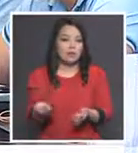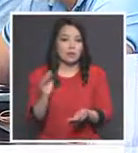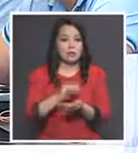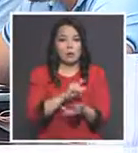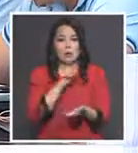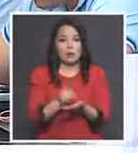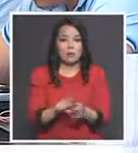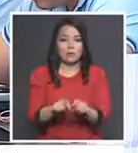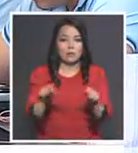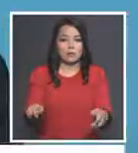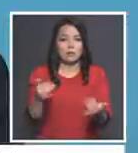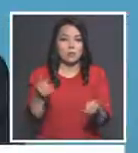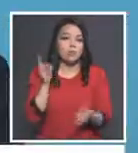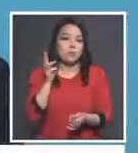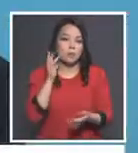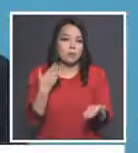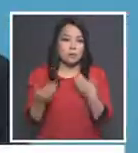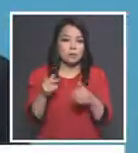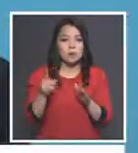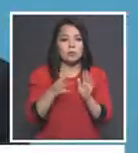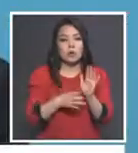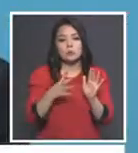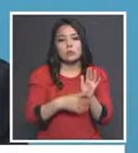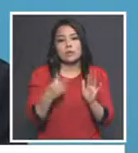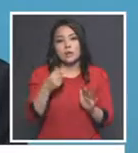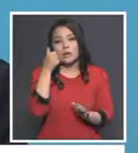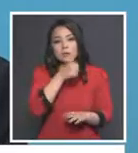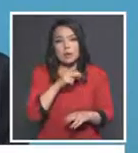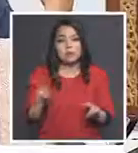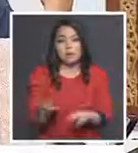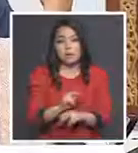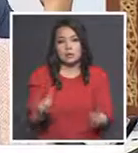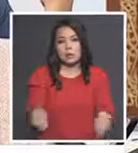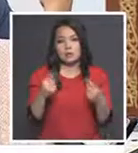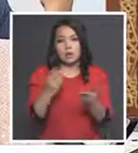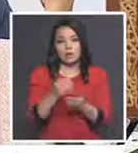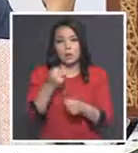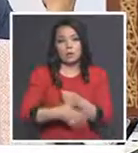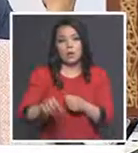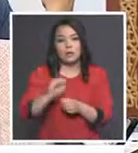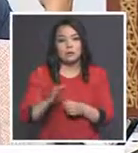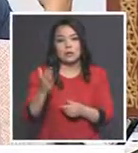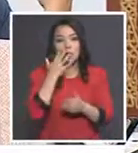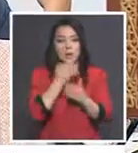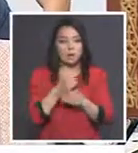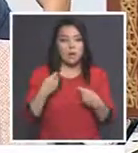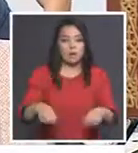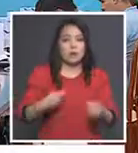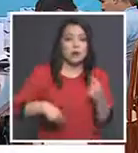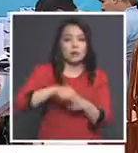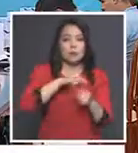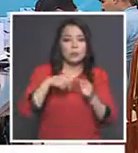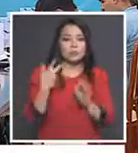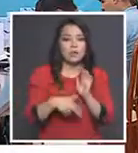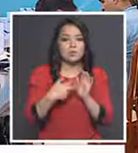мен Польша арасындағы дипломатиялық байланыс 1992 жылы қалыптасты. Олардың Орталық Азиямен жасасатын тауар айналымының